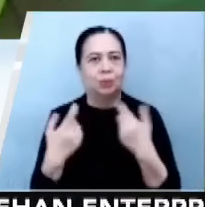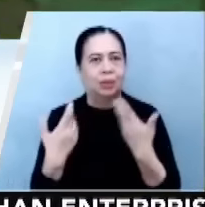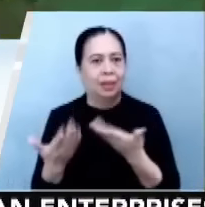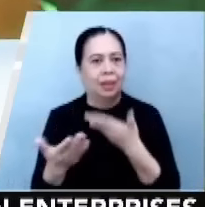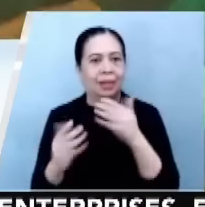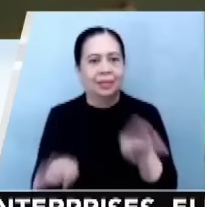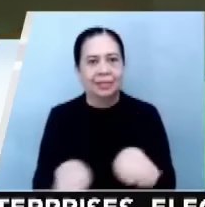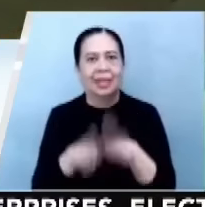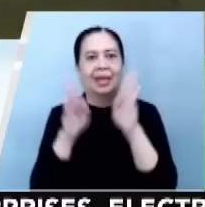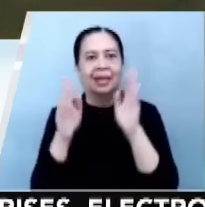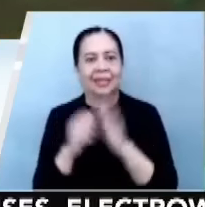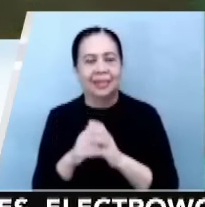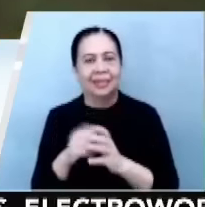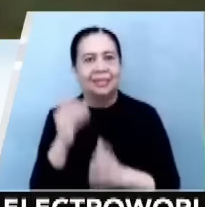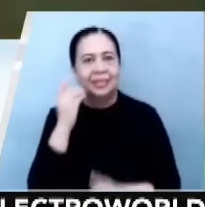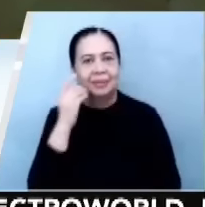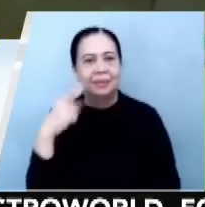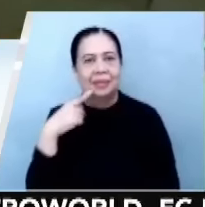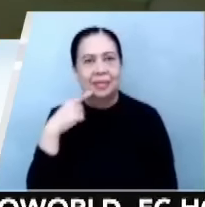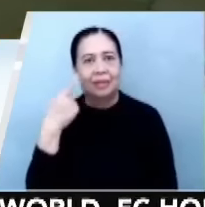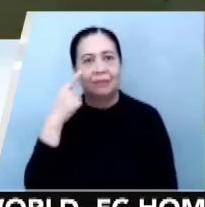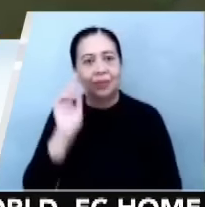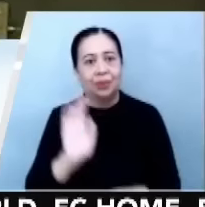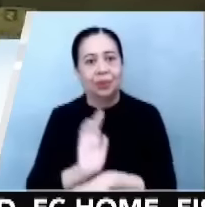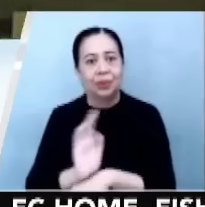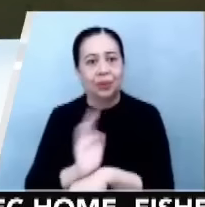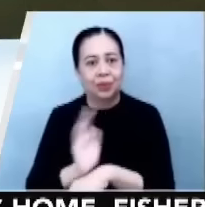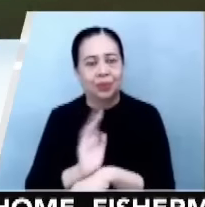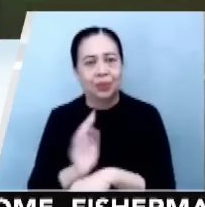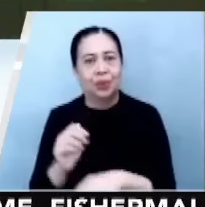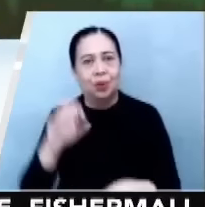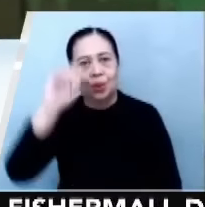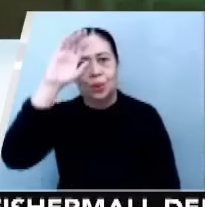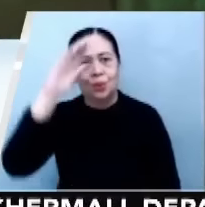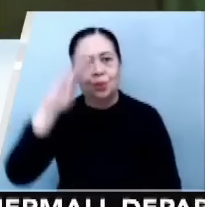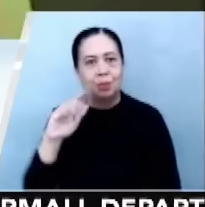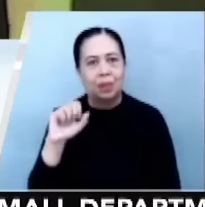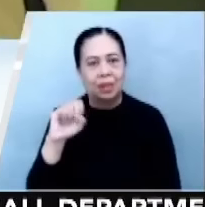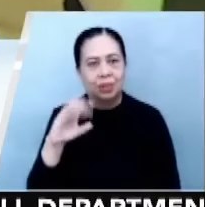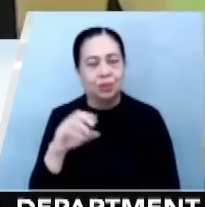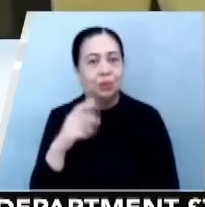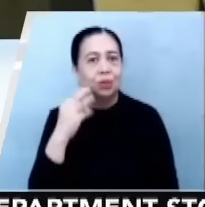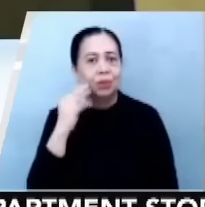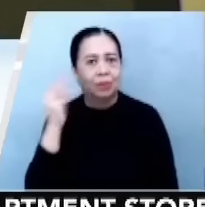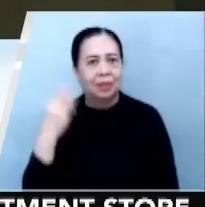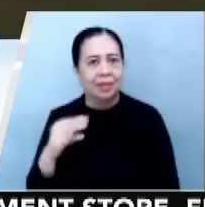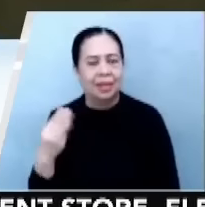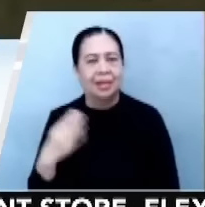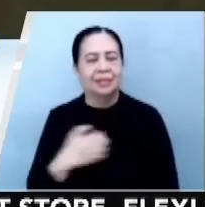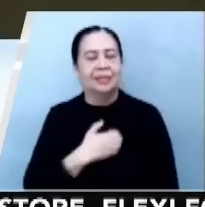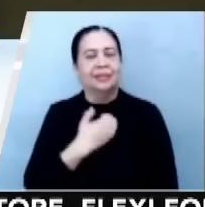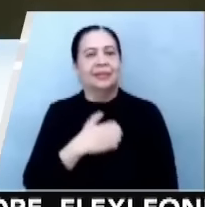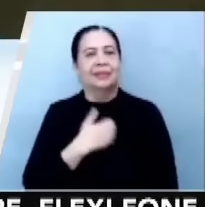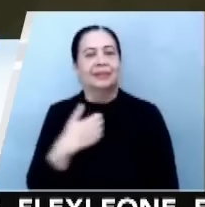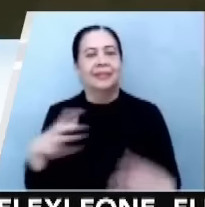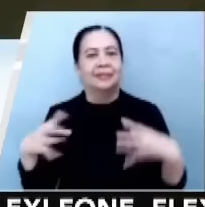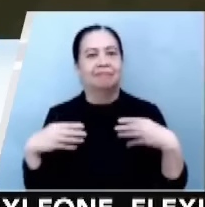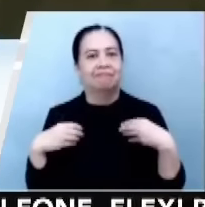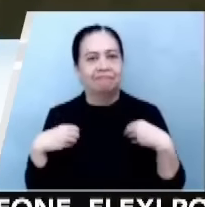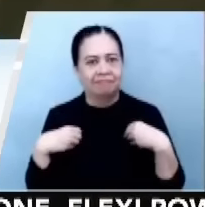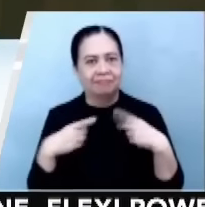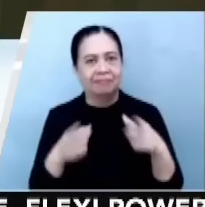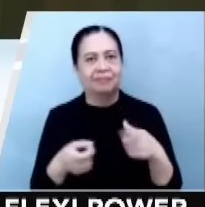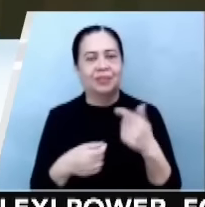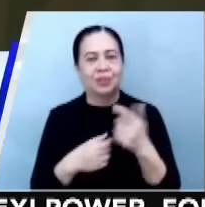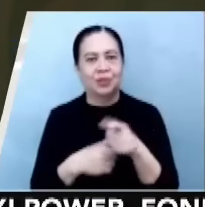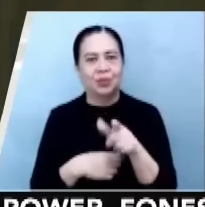Gabby Padilla para sa pelikulang Konobasyo. Si Marian, emosyonal na tinanggap ang kanyang Balanghay Trophy. Sa